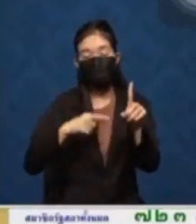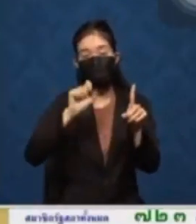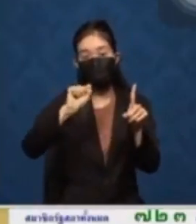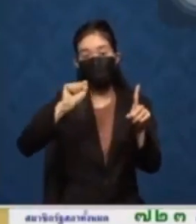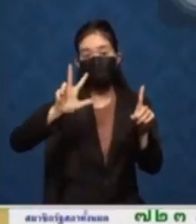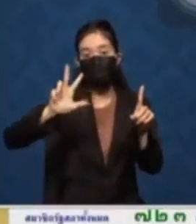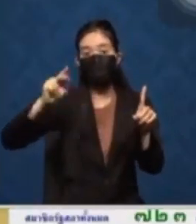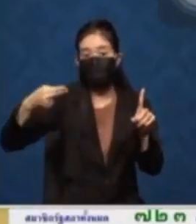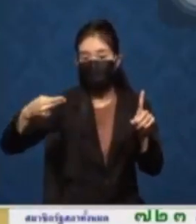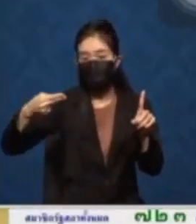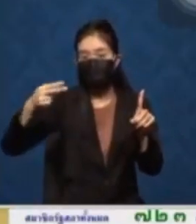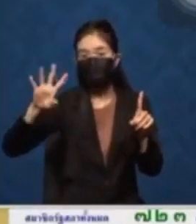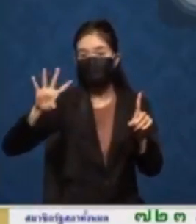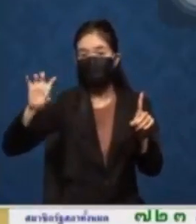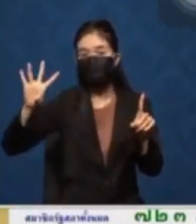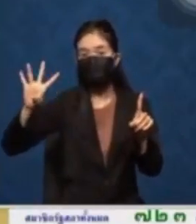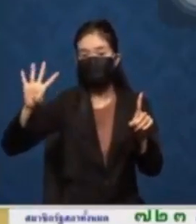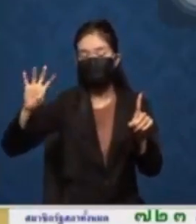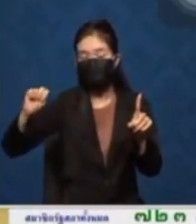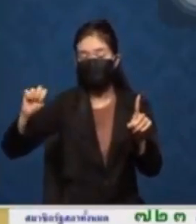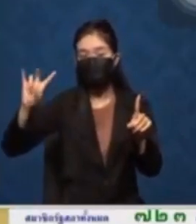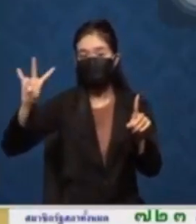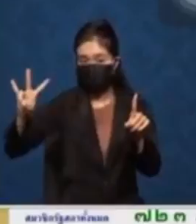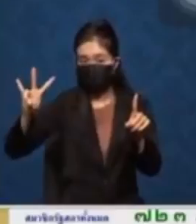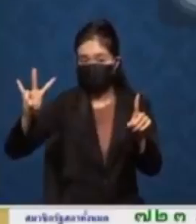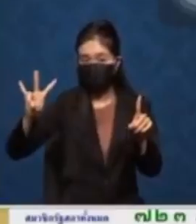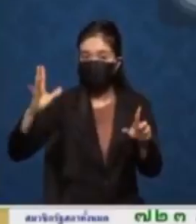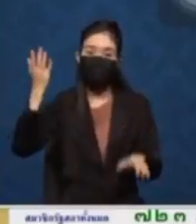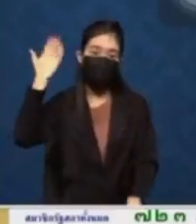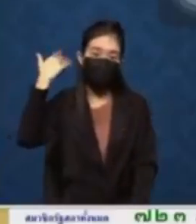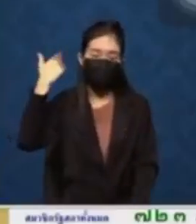135,247 ที่เราได้เมื่อ5เดือนที่แล้วมาอ้างว่าตัว